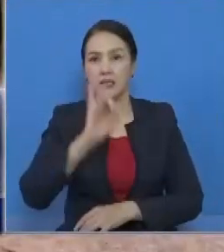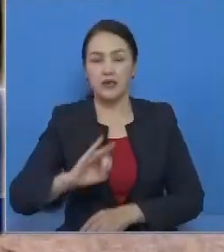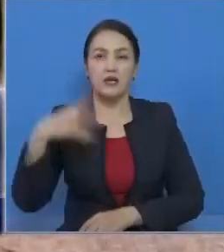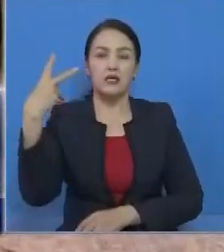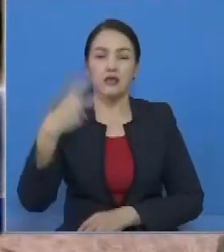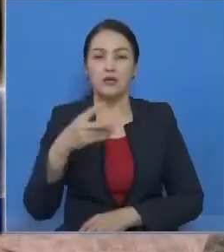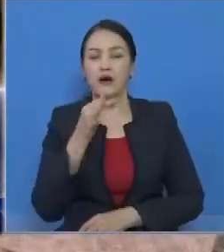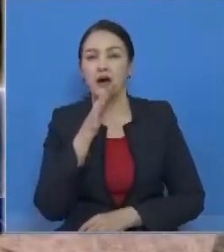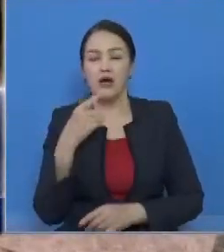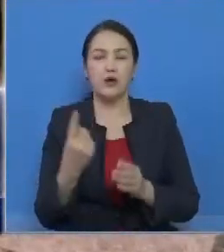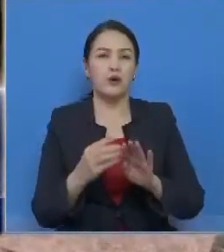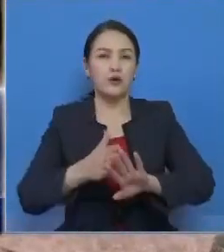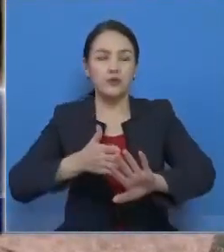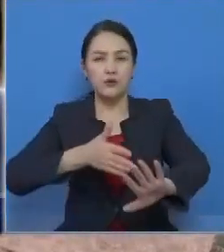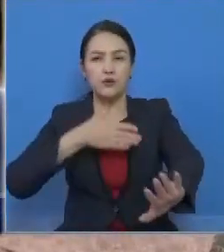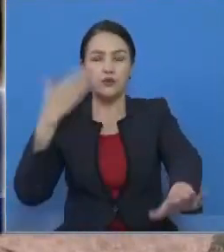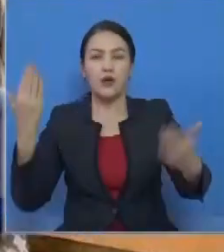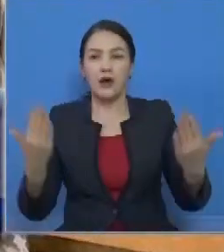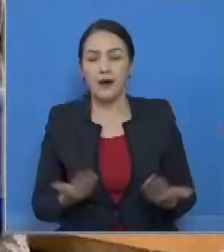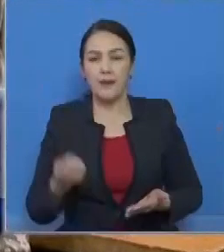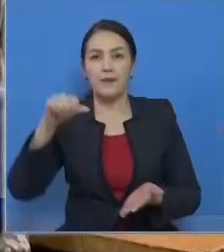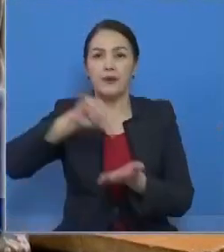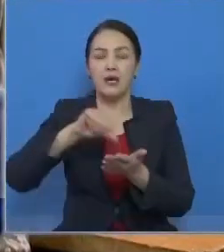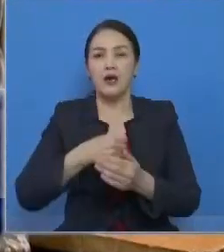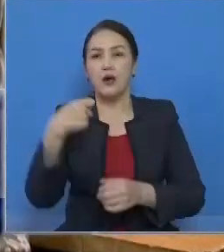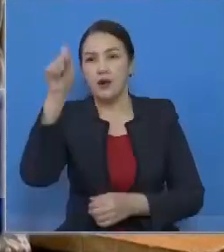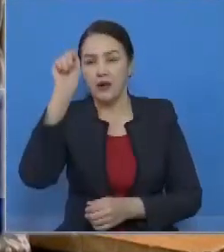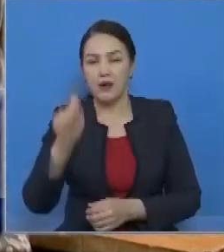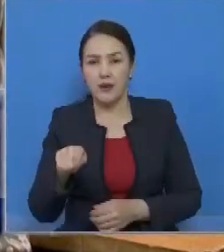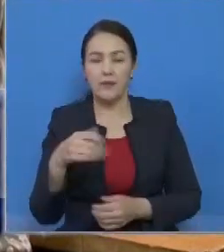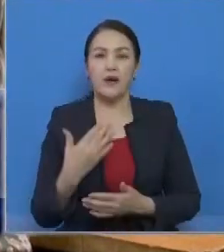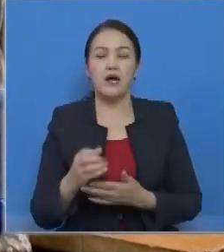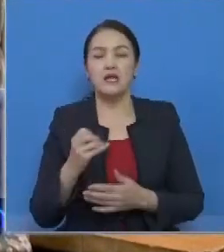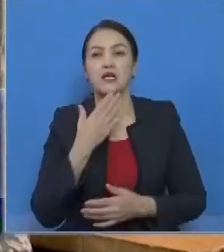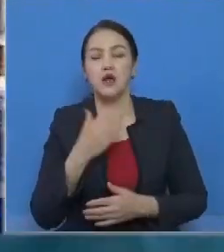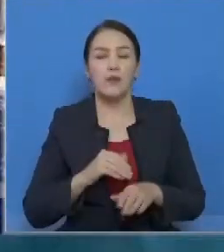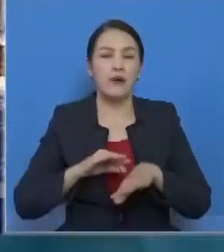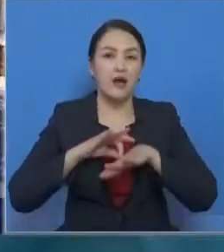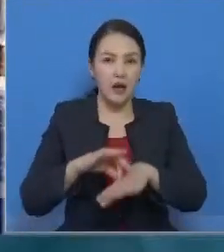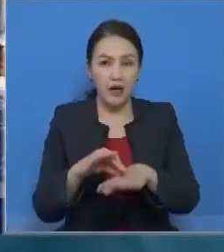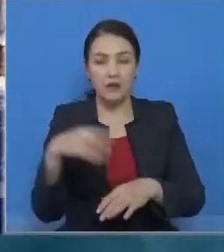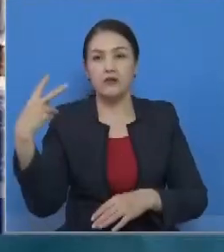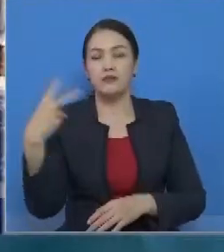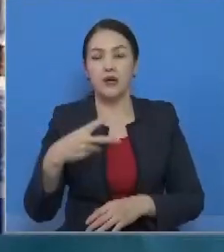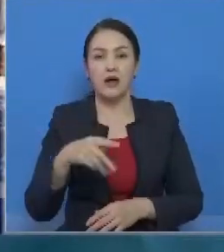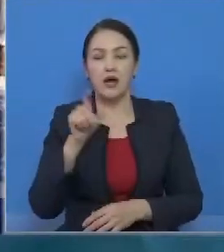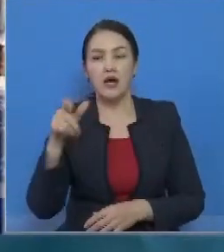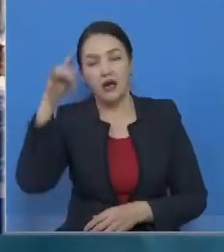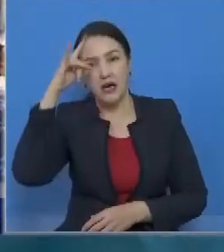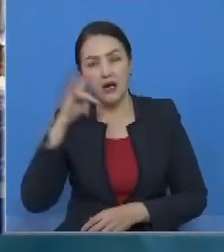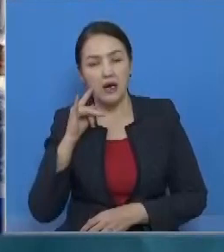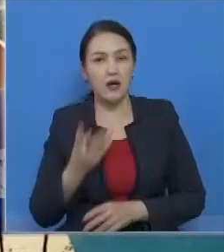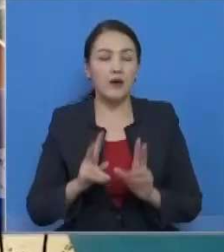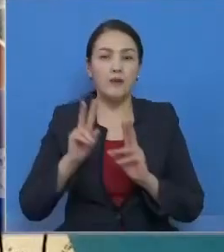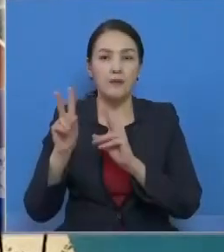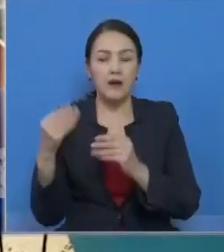20-шы ғасырдың ең ұзақ қан төгісі ретінде енген соғысқа интернационалдық борышын өтеу үшін 22 мыңнан астам қазақстандық